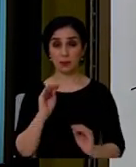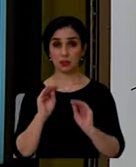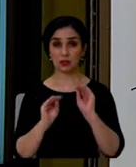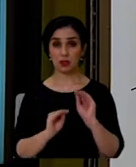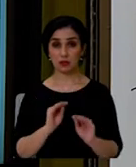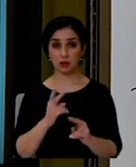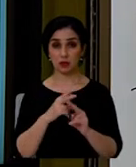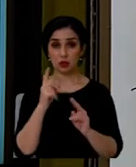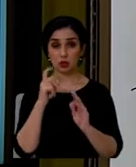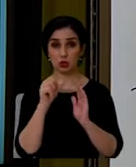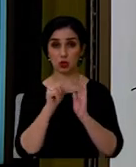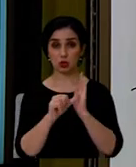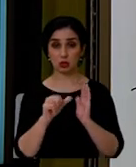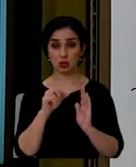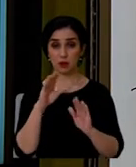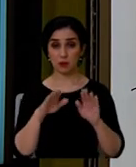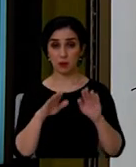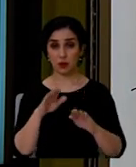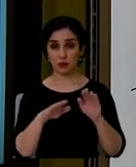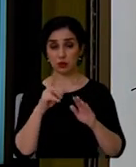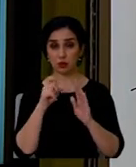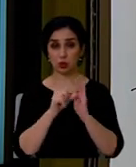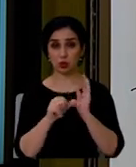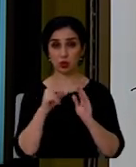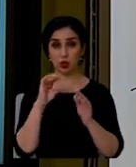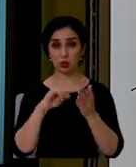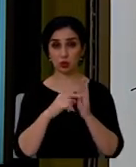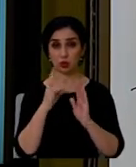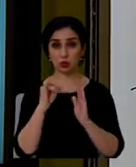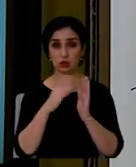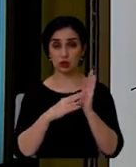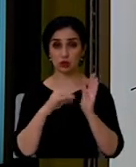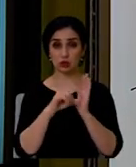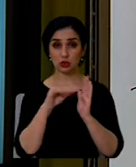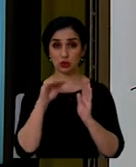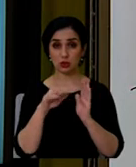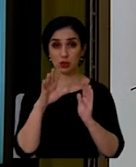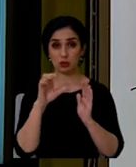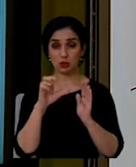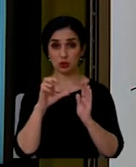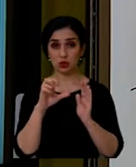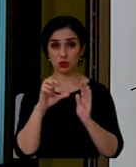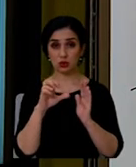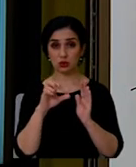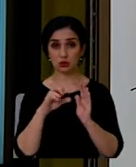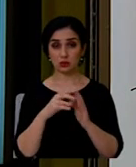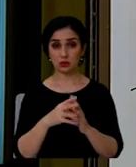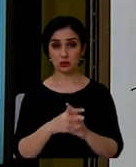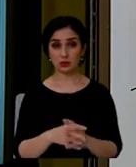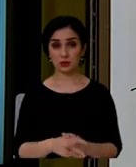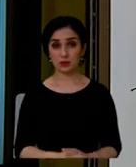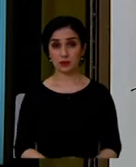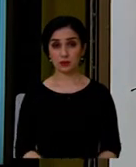Подставляем масса 160 умножить на 96500.